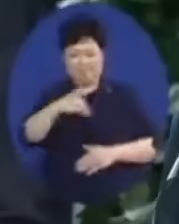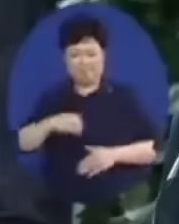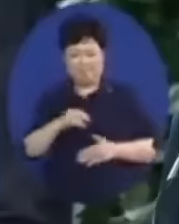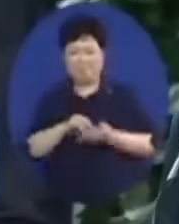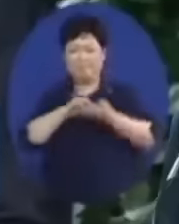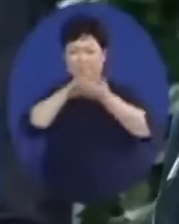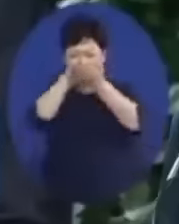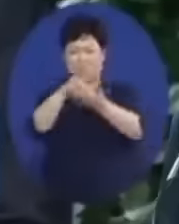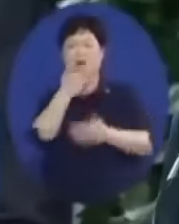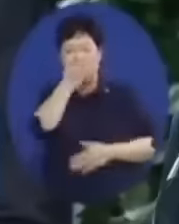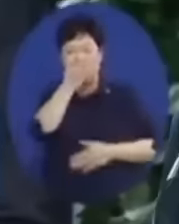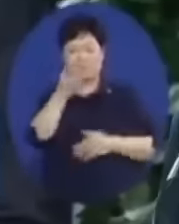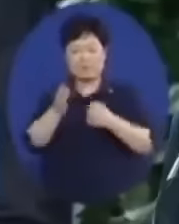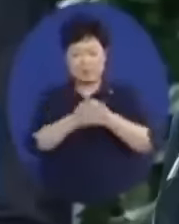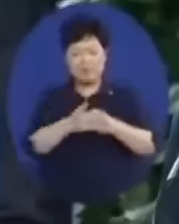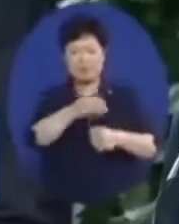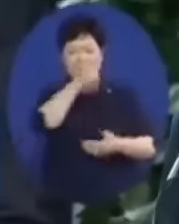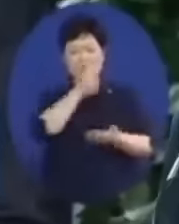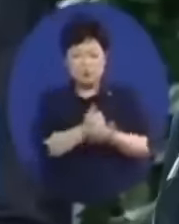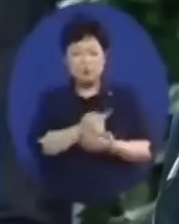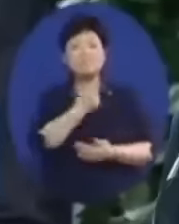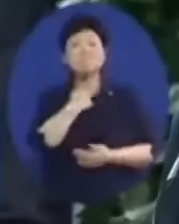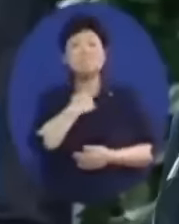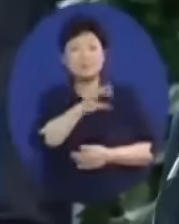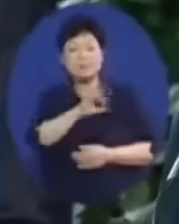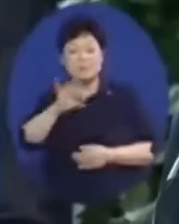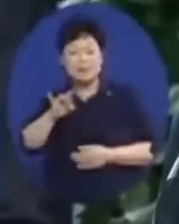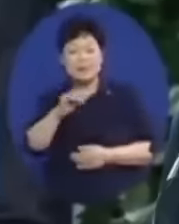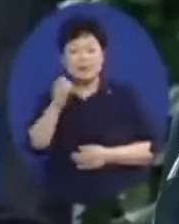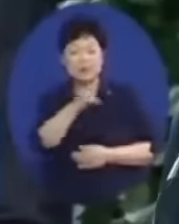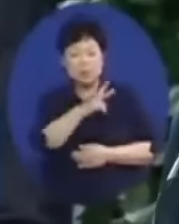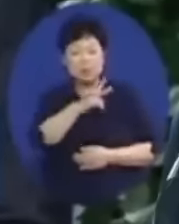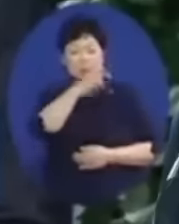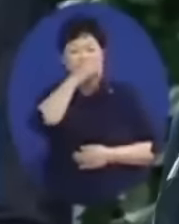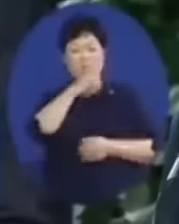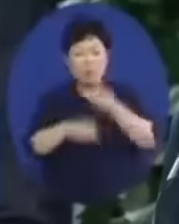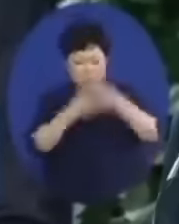들어갈 수 있게 되는 것입니다. 그러므로 죄는 지을 때마다 자꾸 회개해야 돼요.